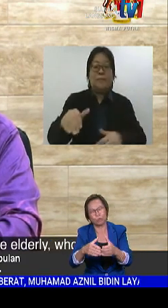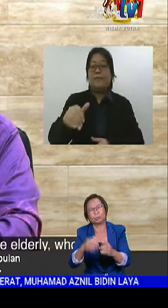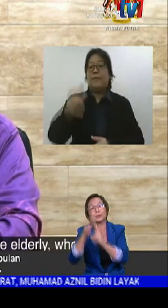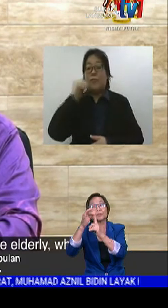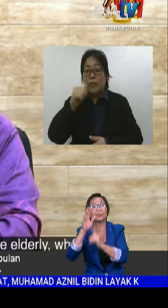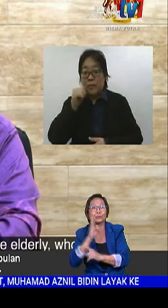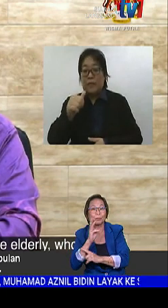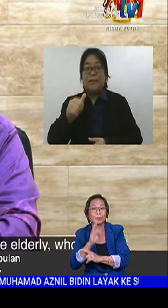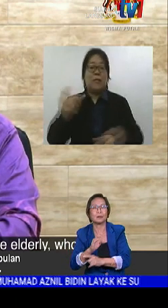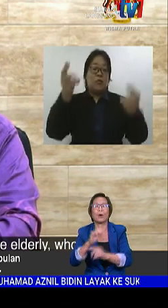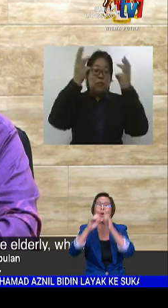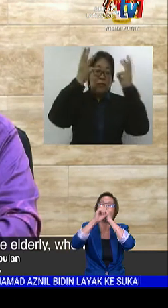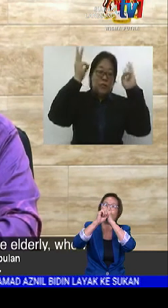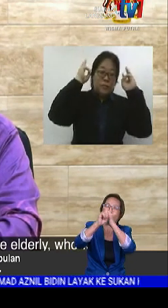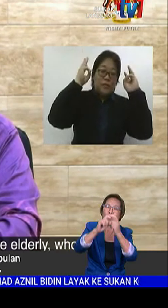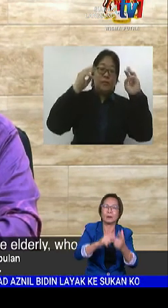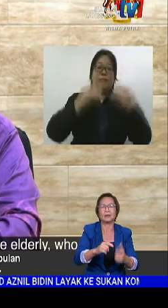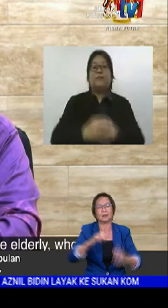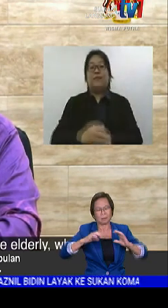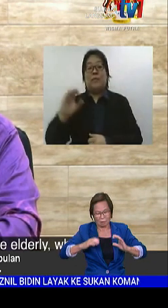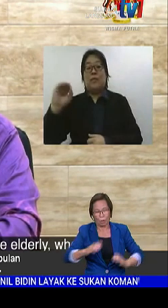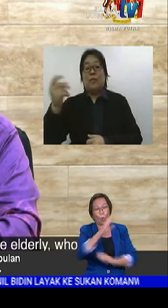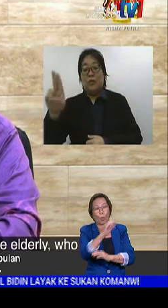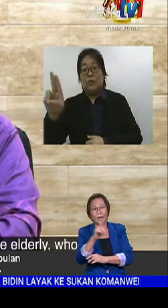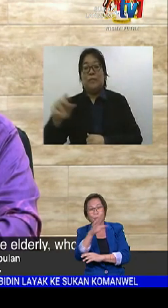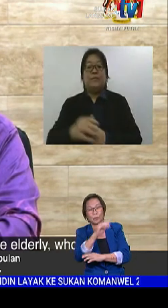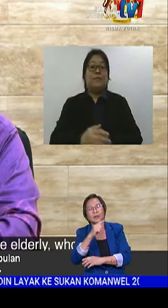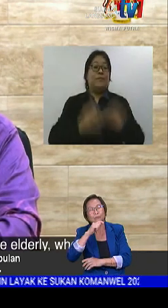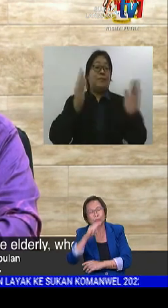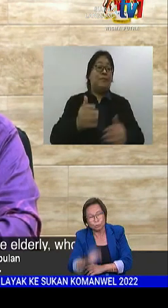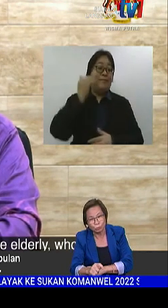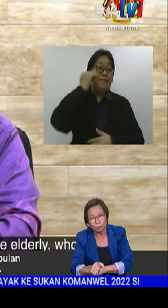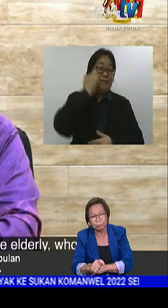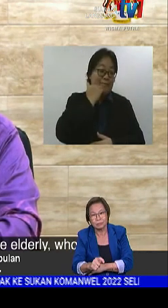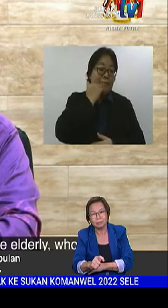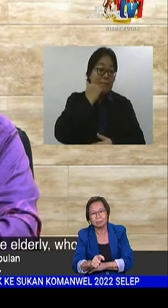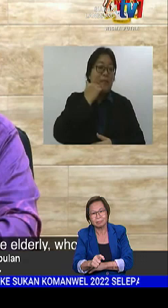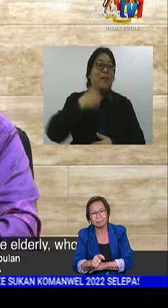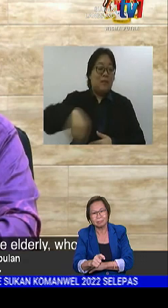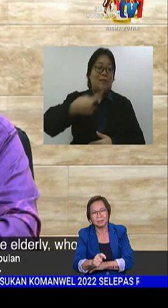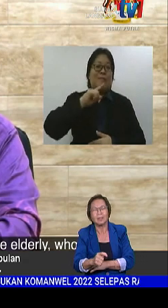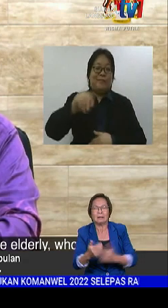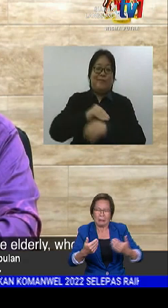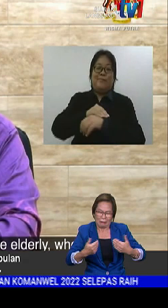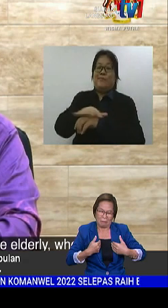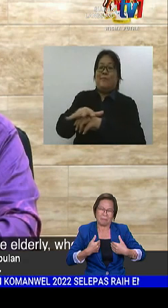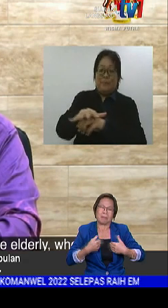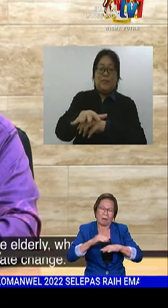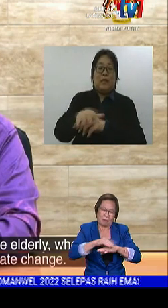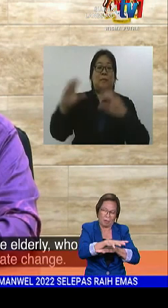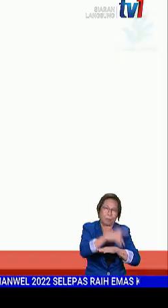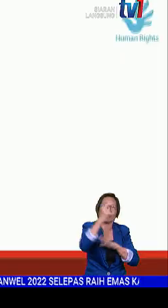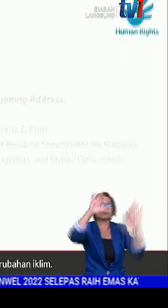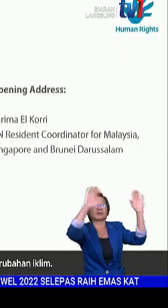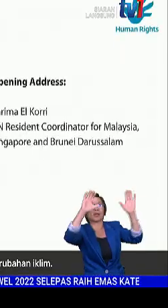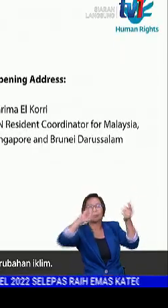the indigenous people, the disabled and the elderly who will be disproportionately affected by climate